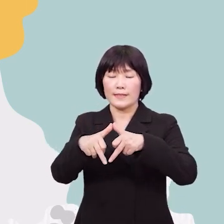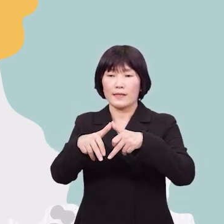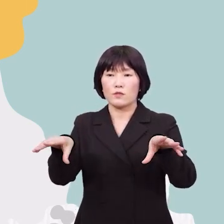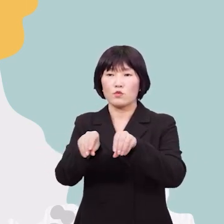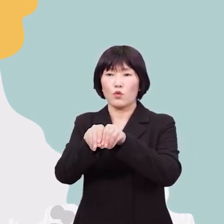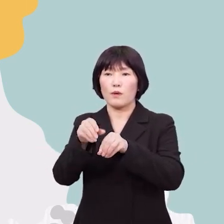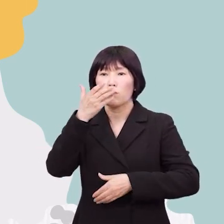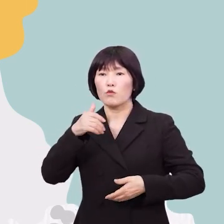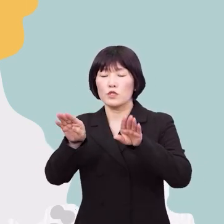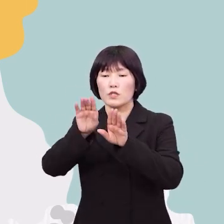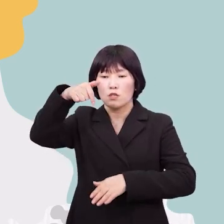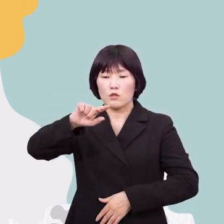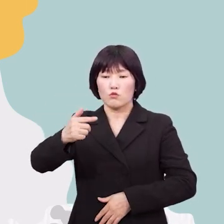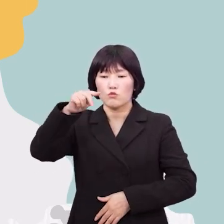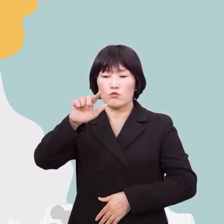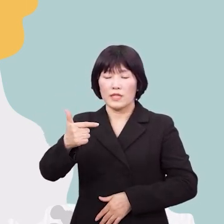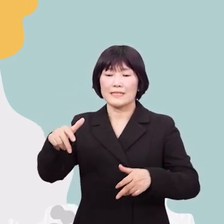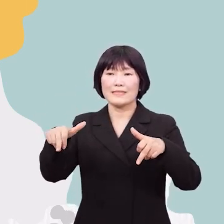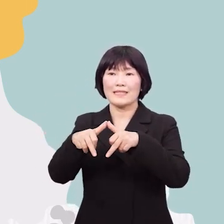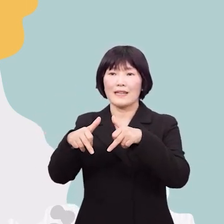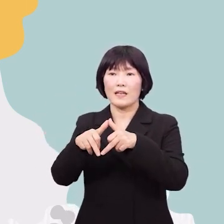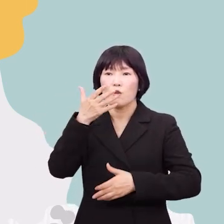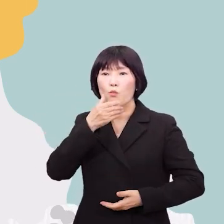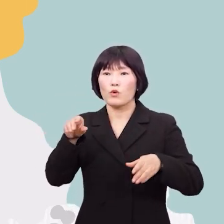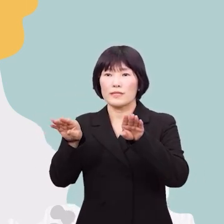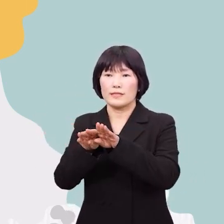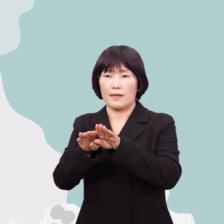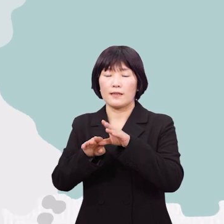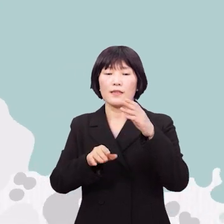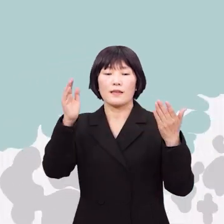5곳의 사업체에서 직무훈련을 실시했습니다.